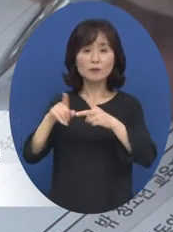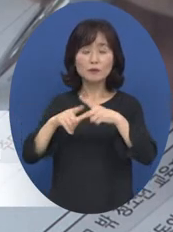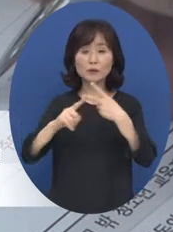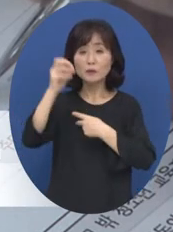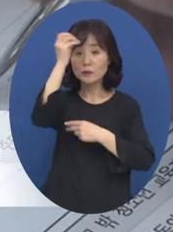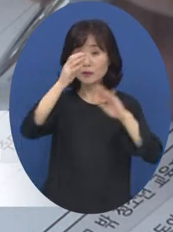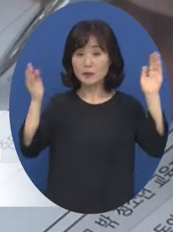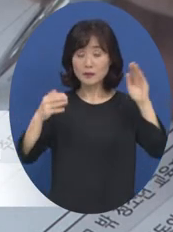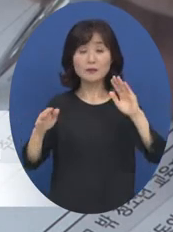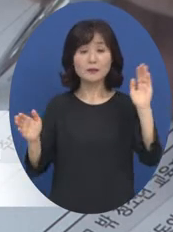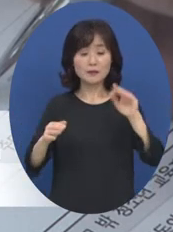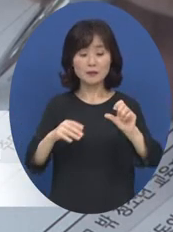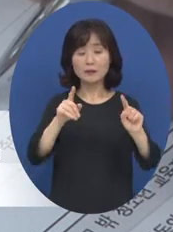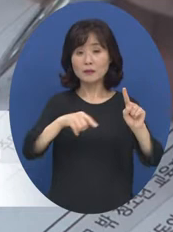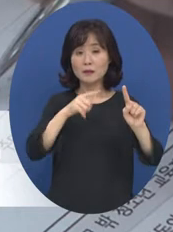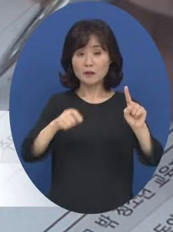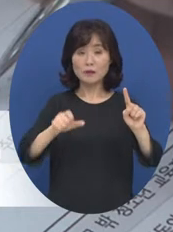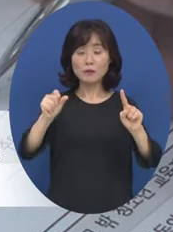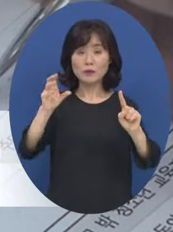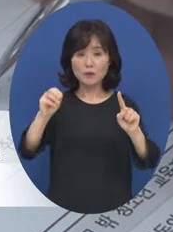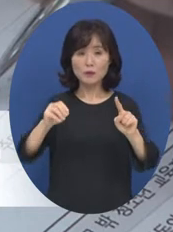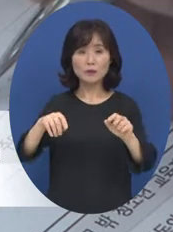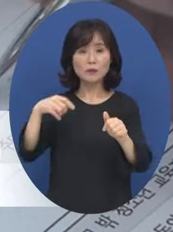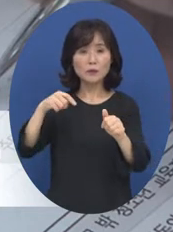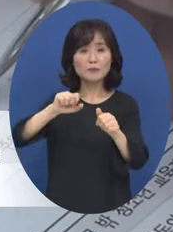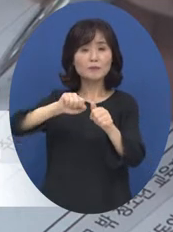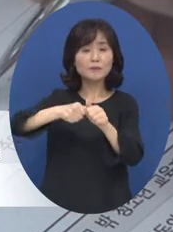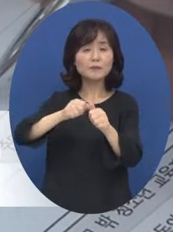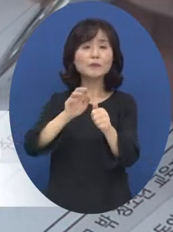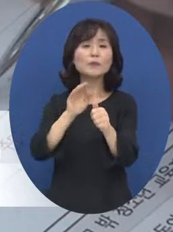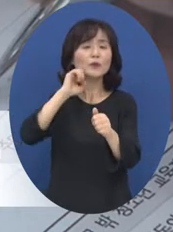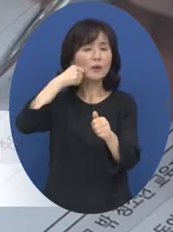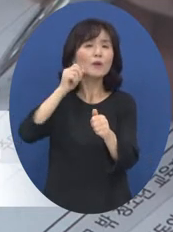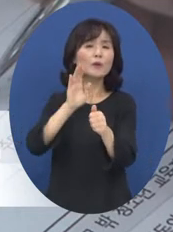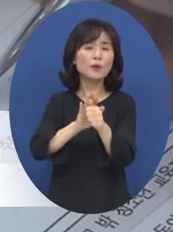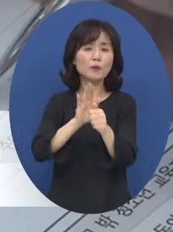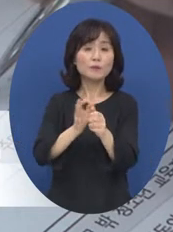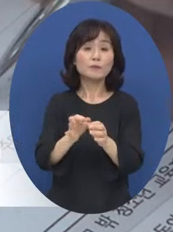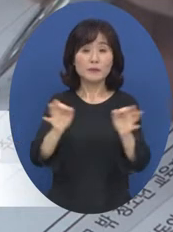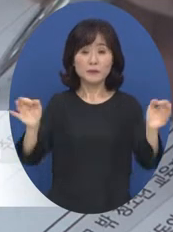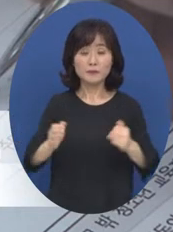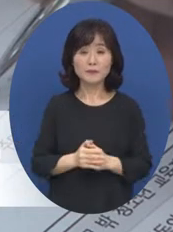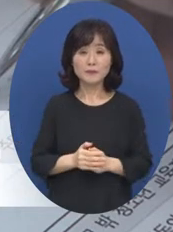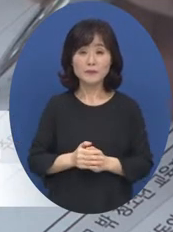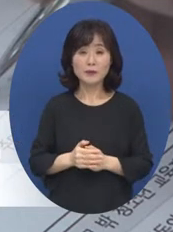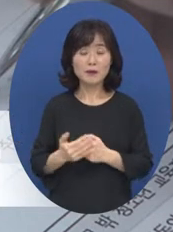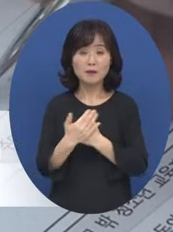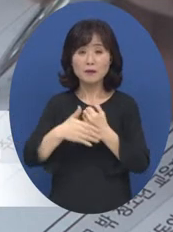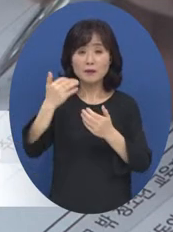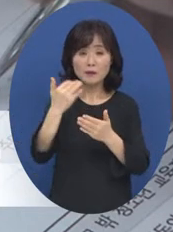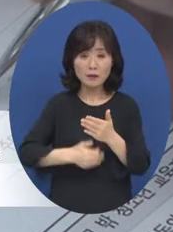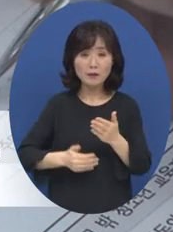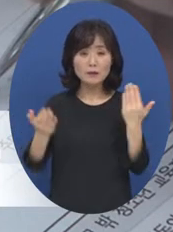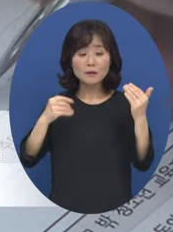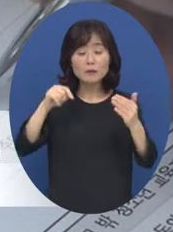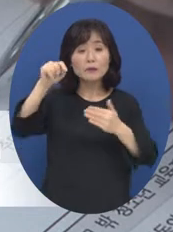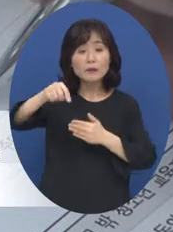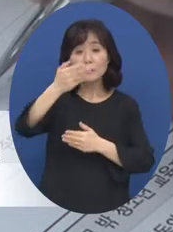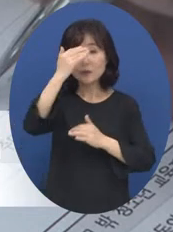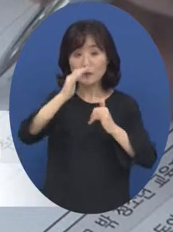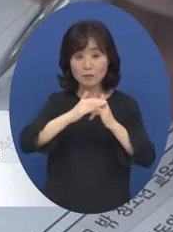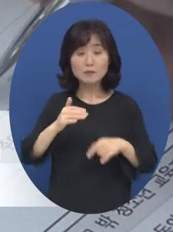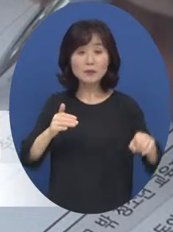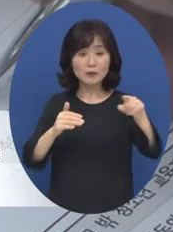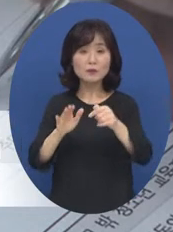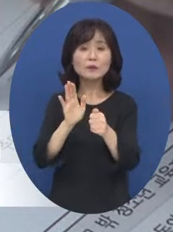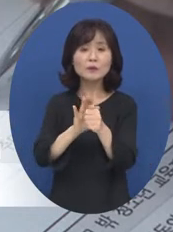1인당 5만원씩 교육 재난 지원금을 지급하는 데요 경기도가 지원 대상에서 제외된 돈의 학교 밖 청소년들에게도